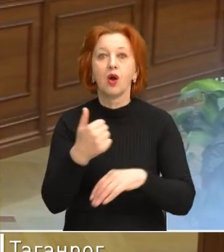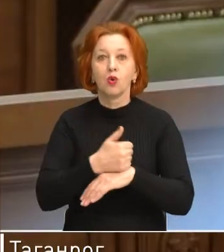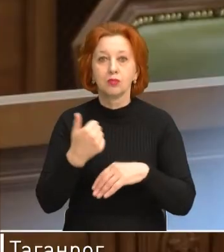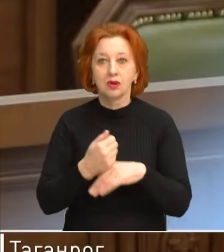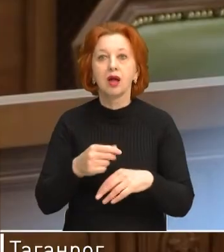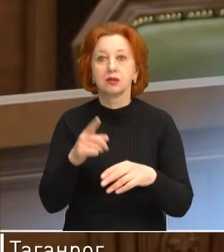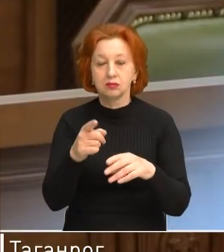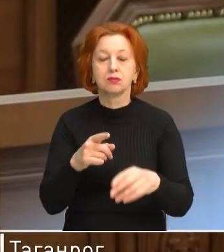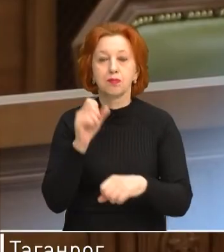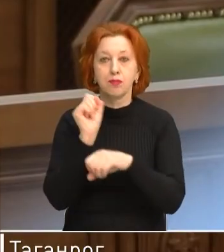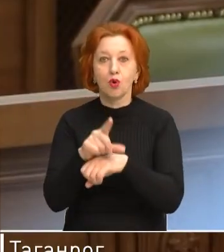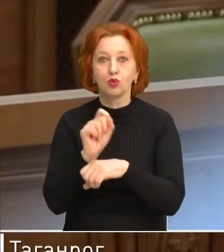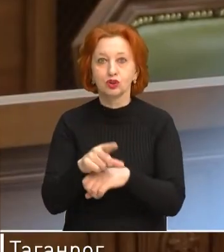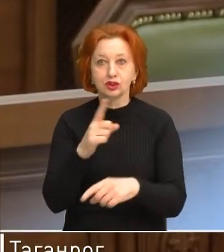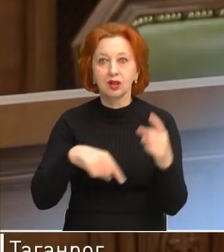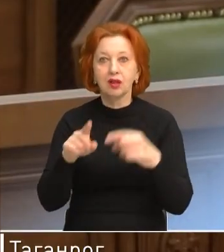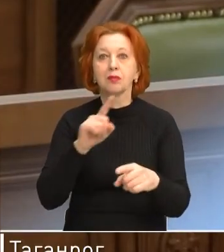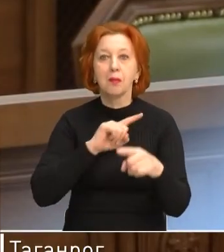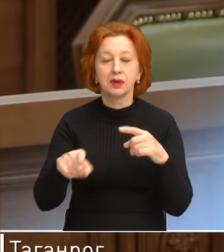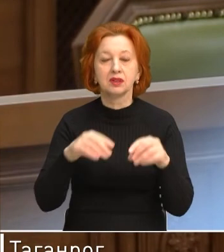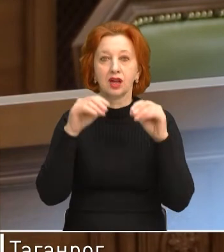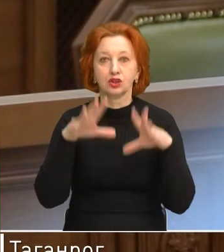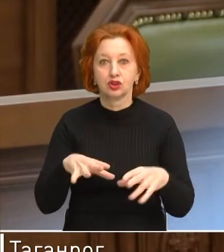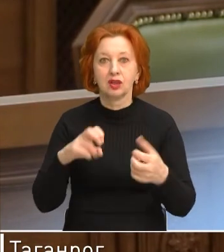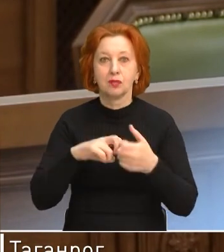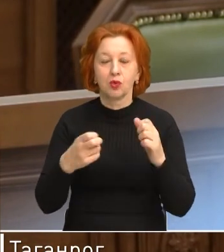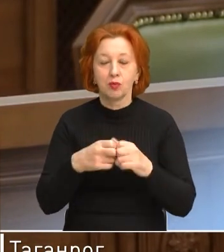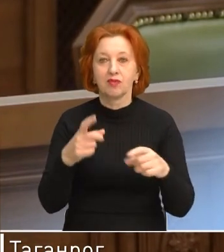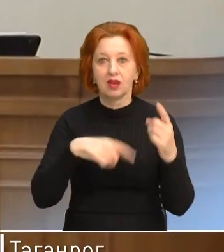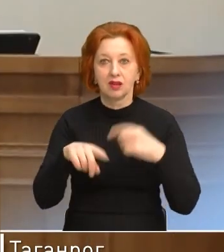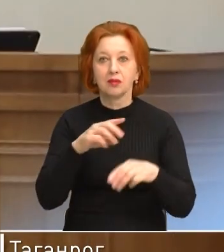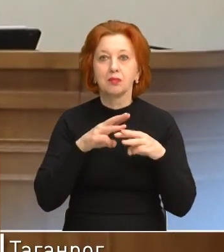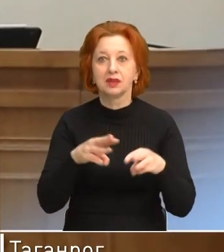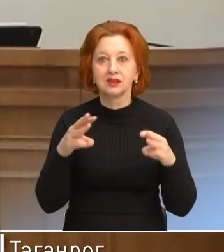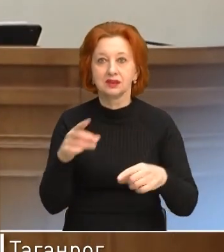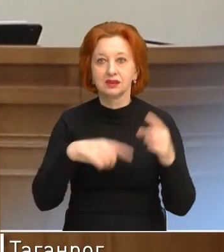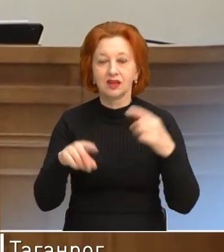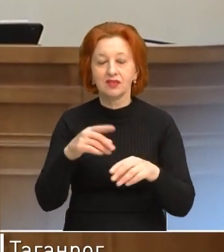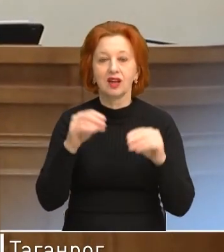поручил ответственным следить за скорейшим решением проблемы, а ситуацию по некоторым предприятиям взял на личный контроль.